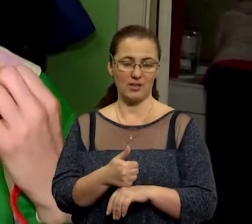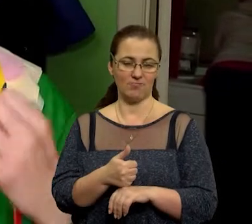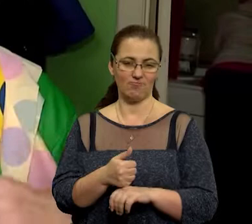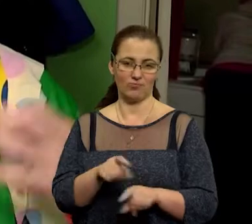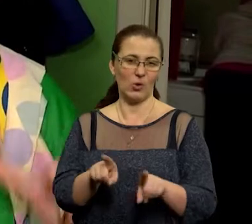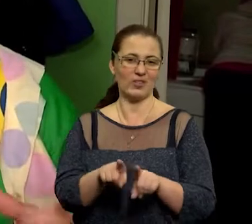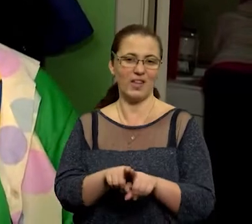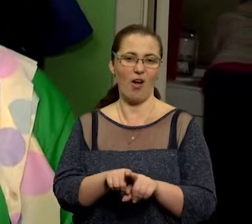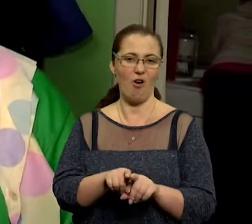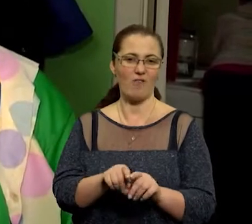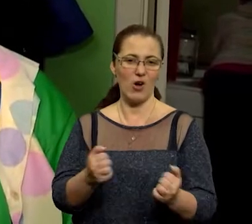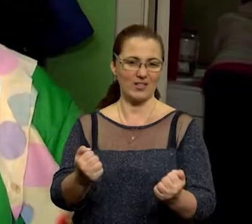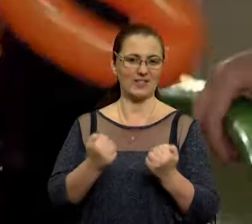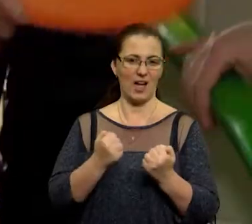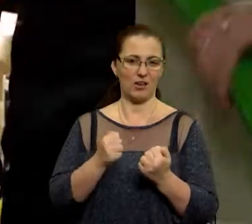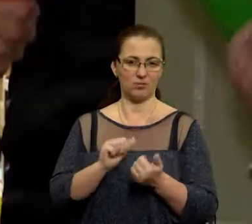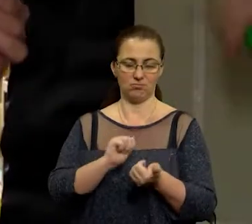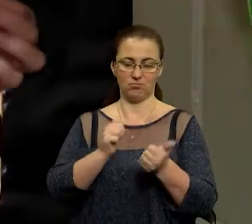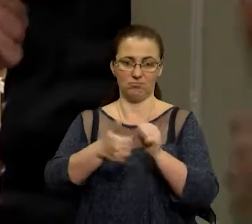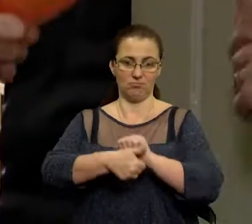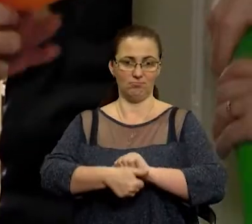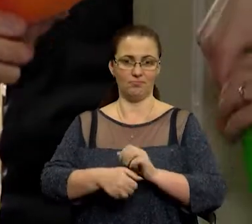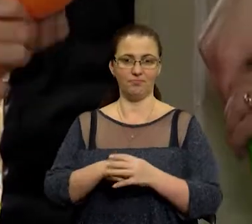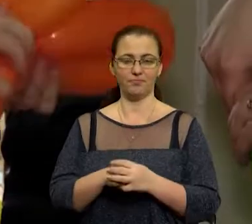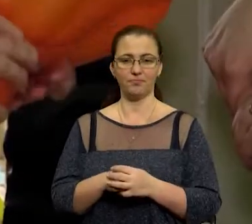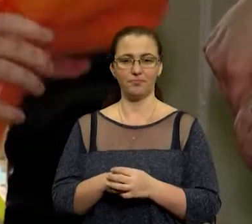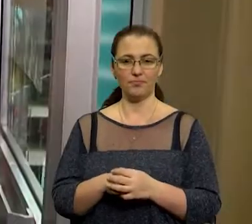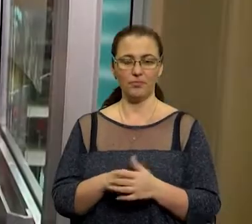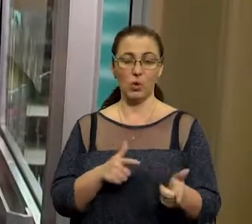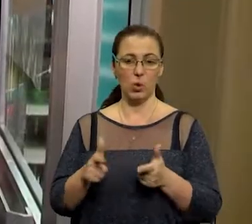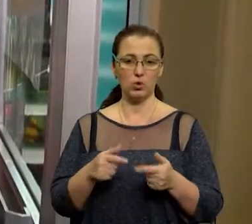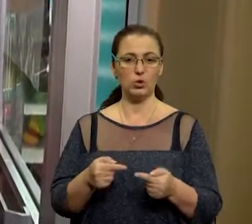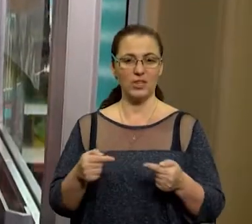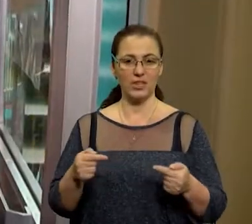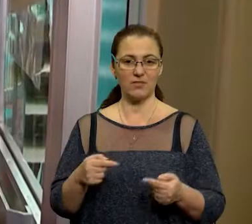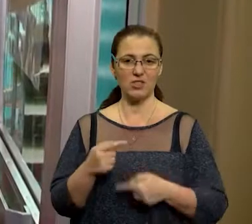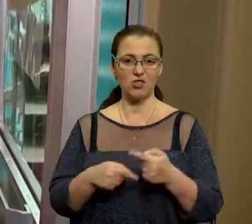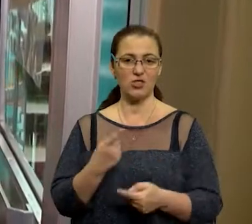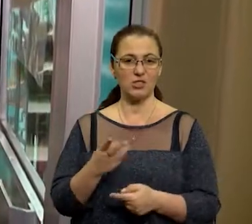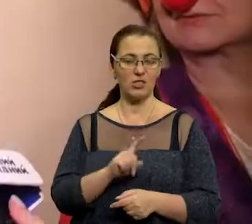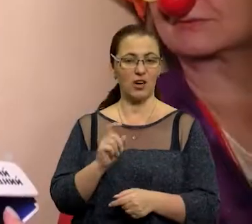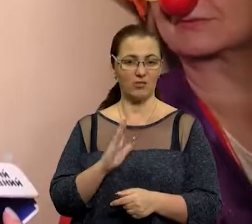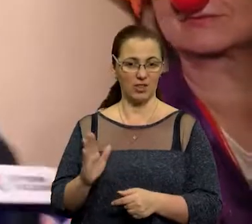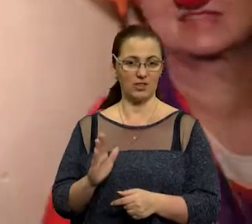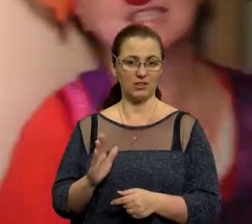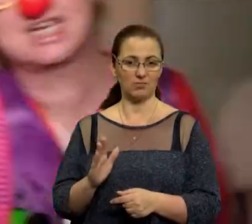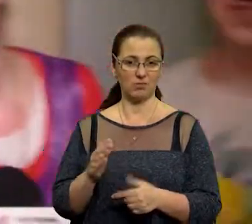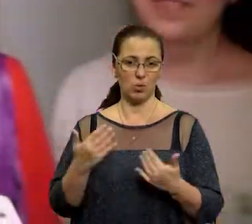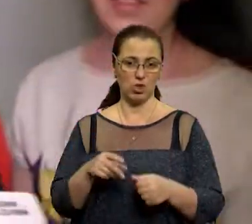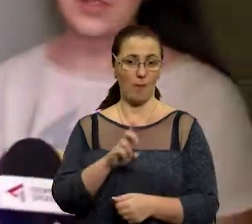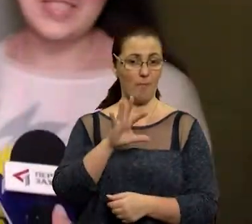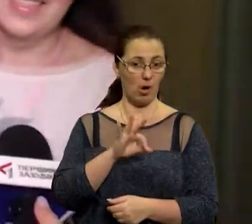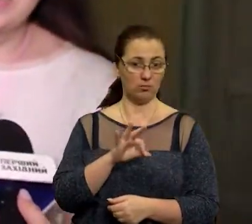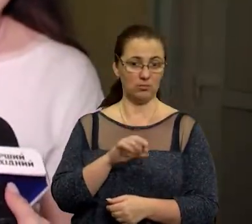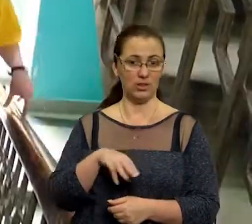Коли ми знімаємо носик, ми перетворюємося в звичайну людину. Готують і реквізит. За декілька хвилин львівські волонтери уже. Бо?